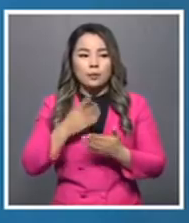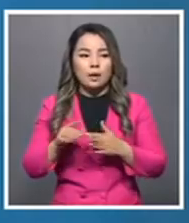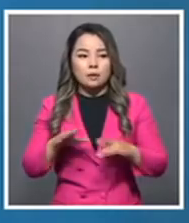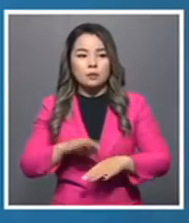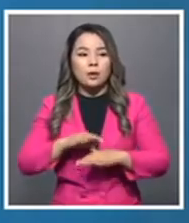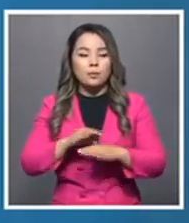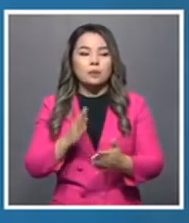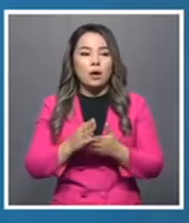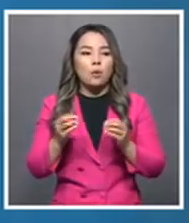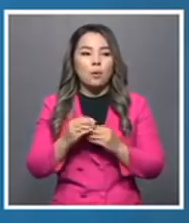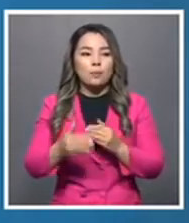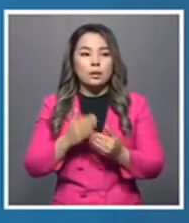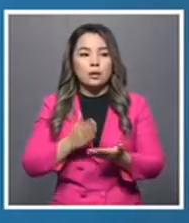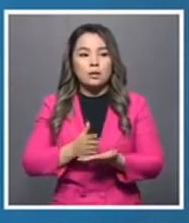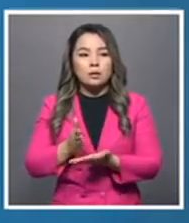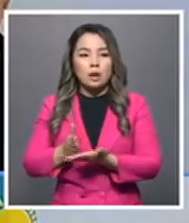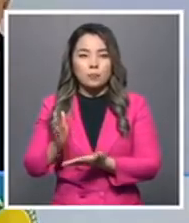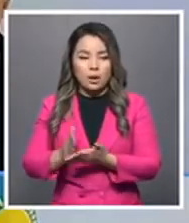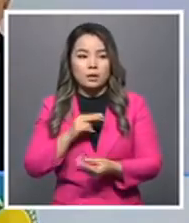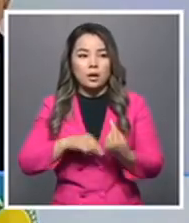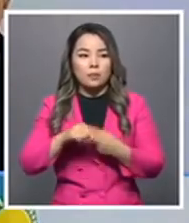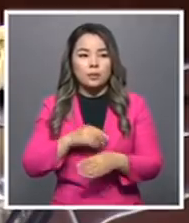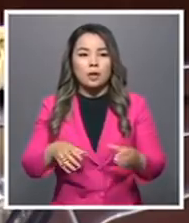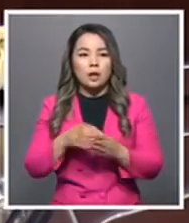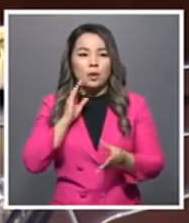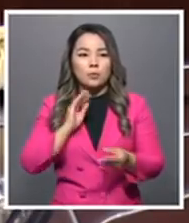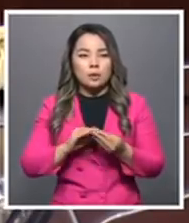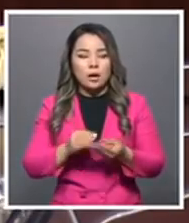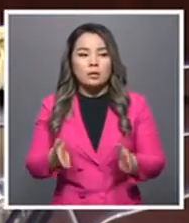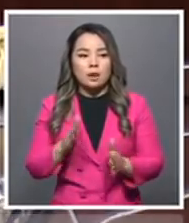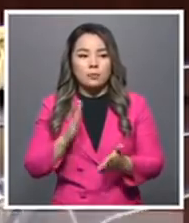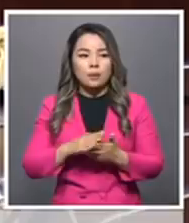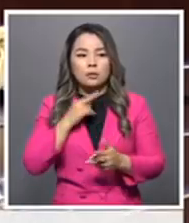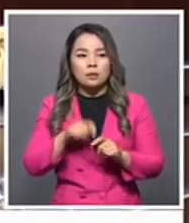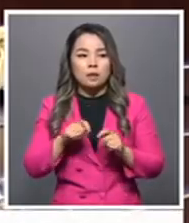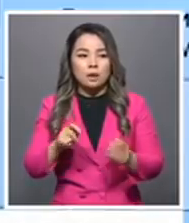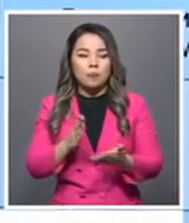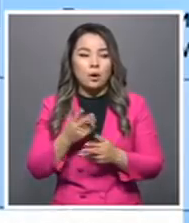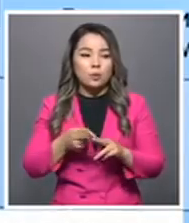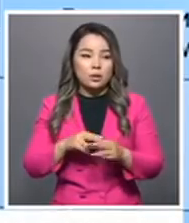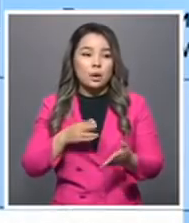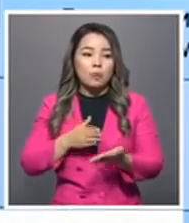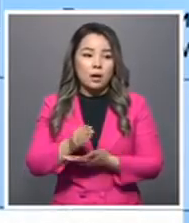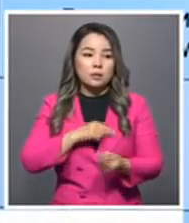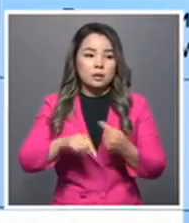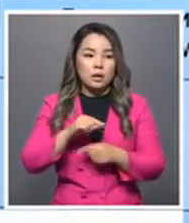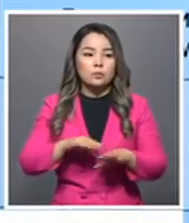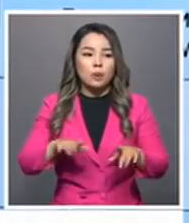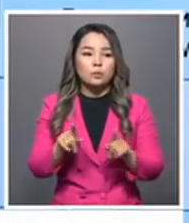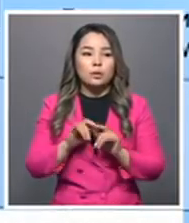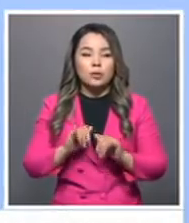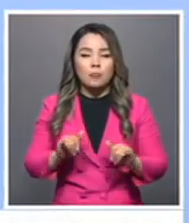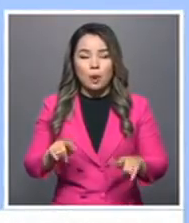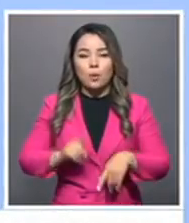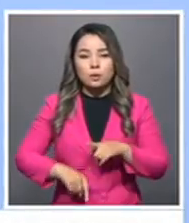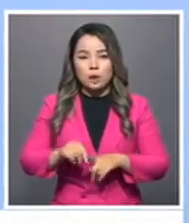бағыттан тұрады. Құжатта кәсіпкерлікті қолдап, жұмыс орындарын сақтауға баса мән берілген. Осы бағытта өнеркәсіпті дамыту қоры құрылмақ.